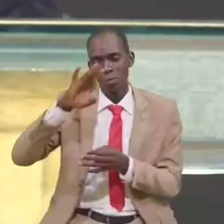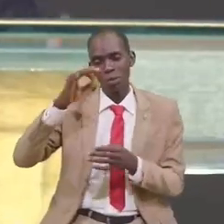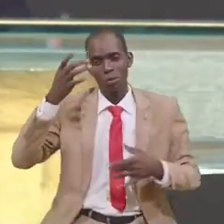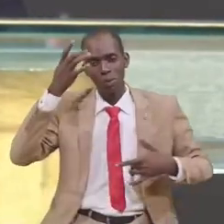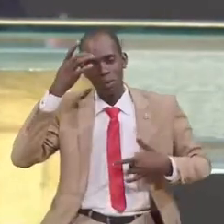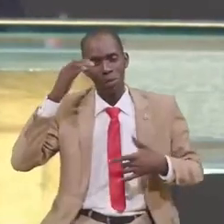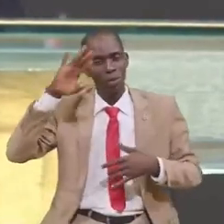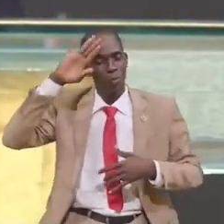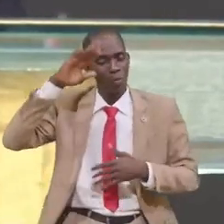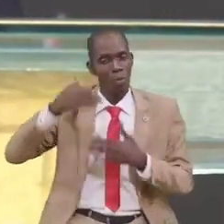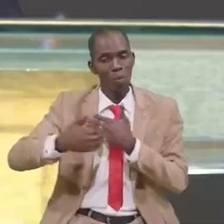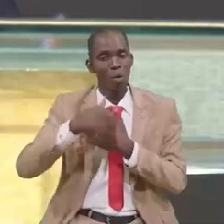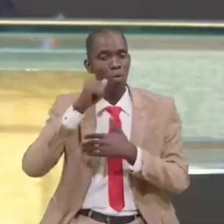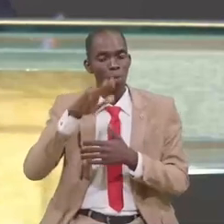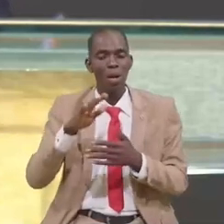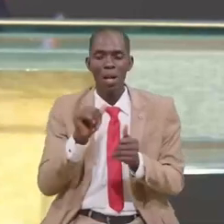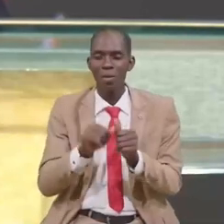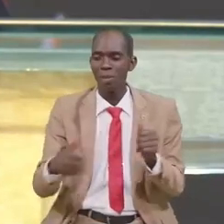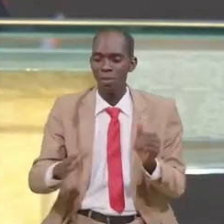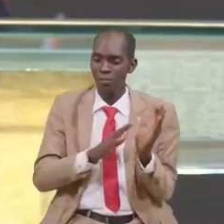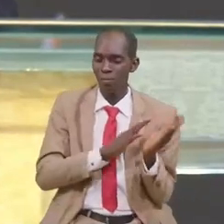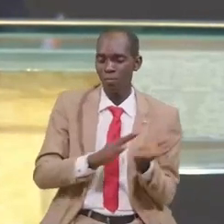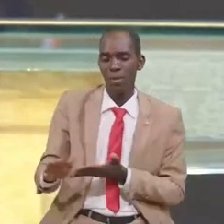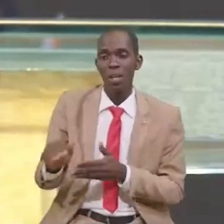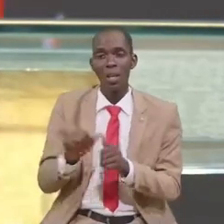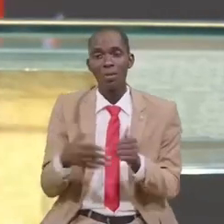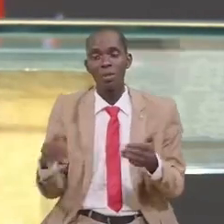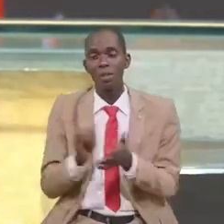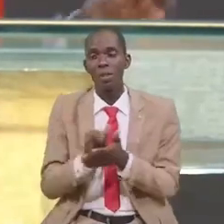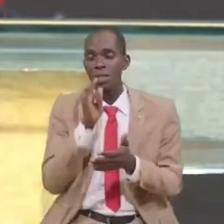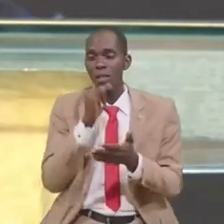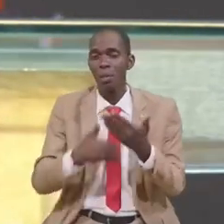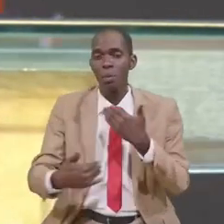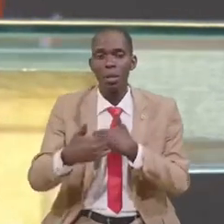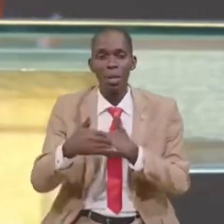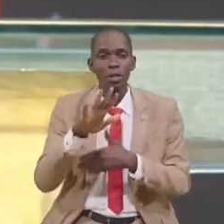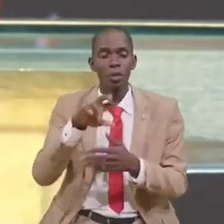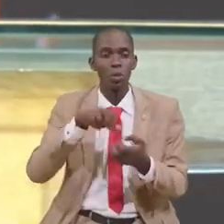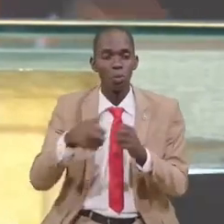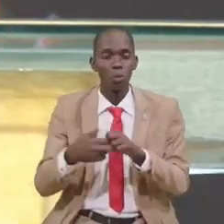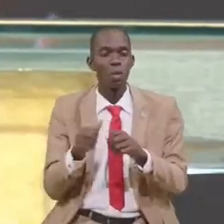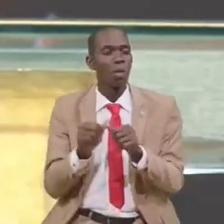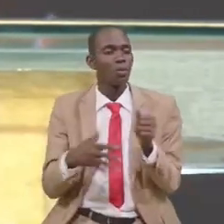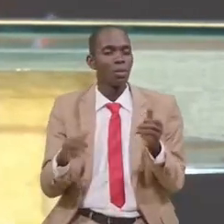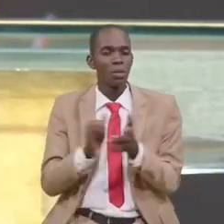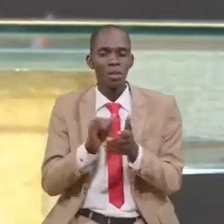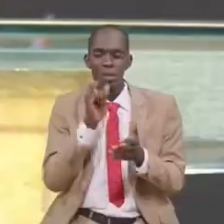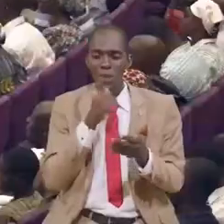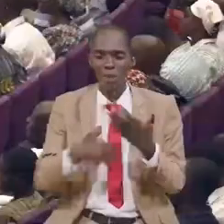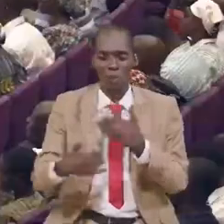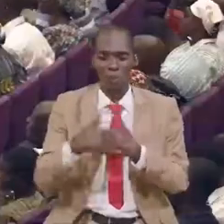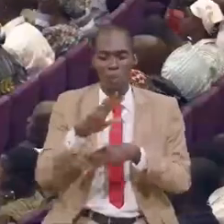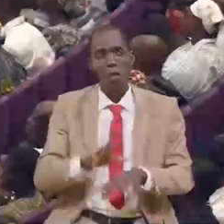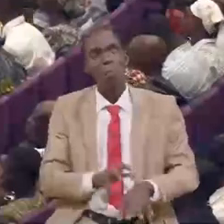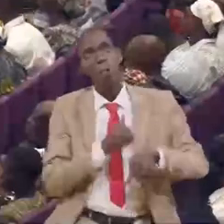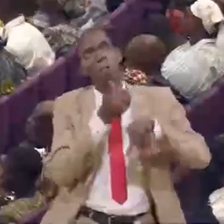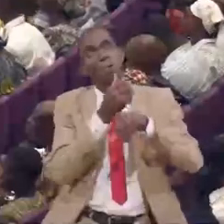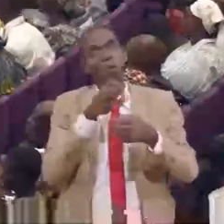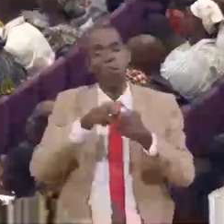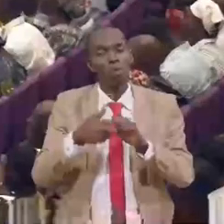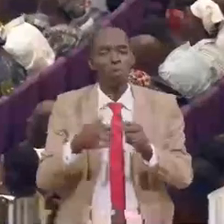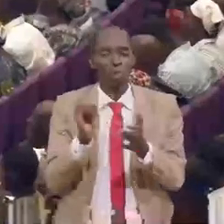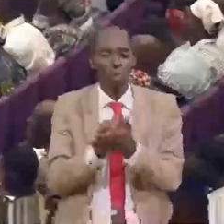truc derrière, la personnalité derrière, la fièvre va quitter. Quel que soit ce qui est derrière votre problème, votre montagne,